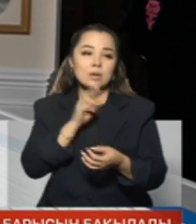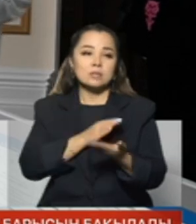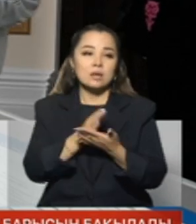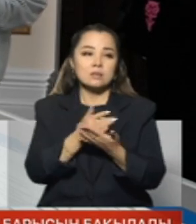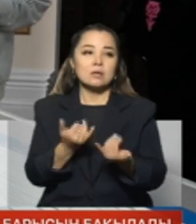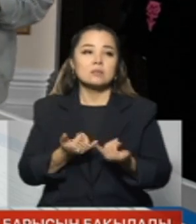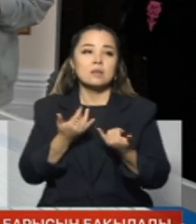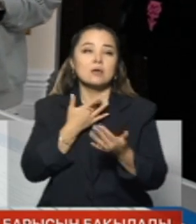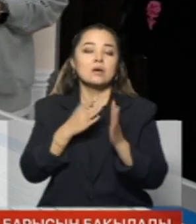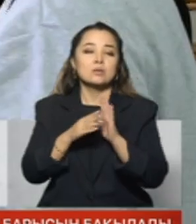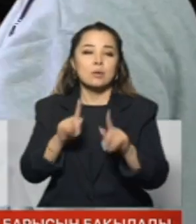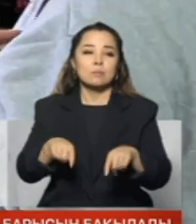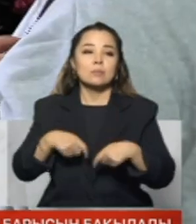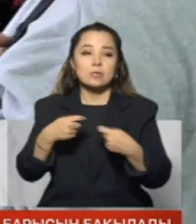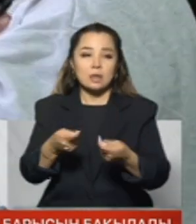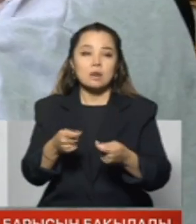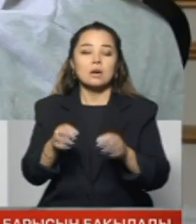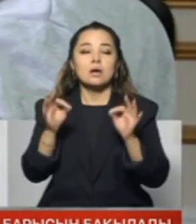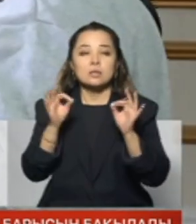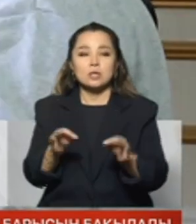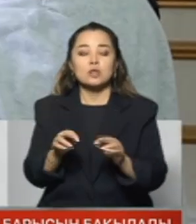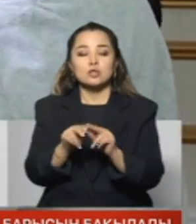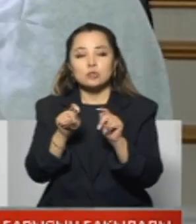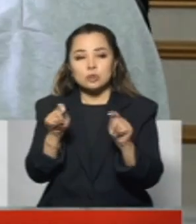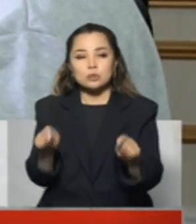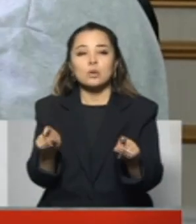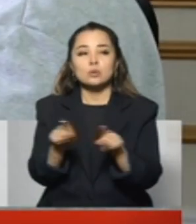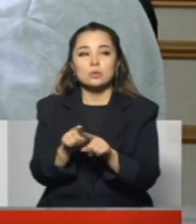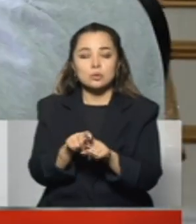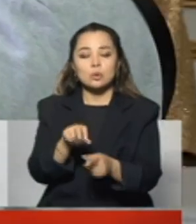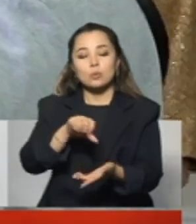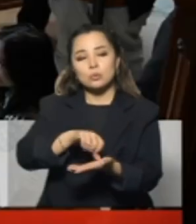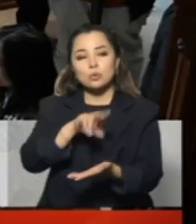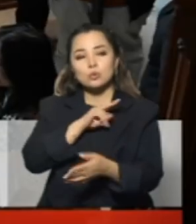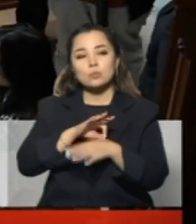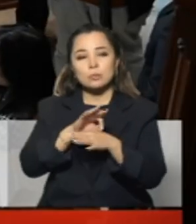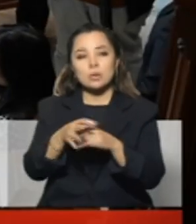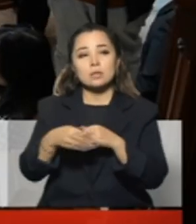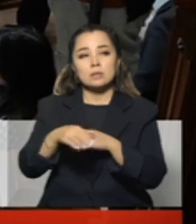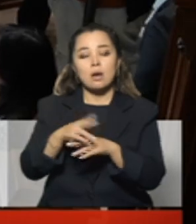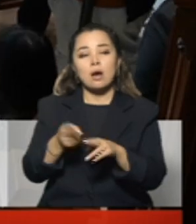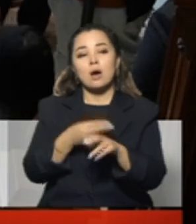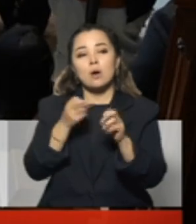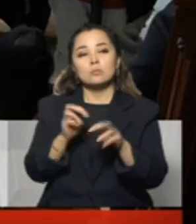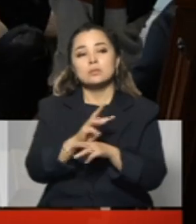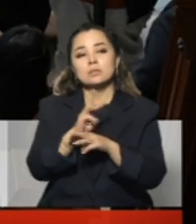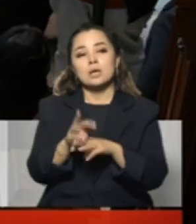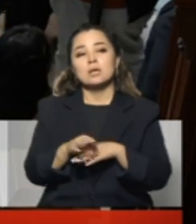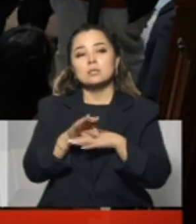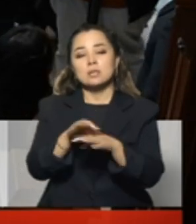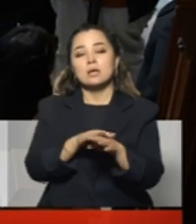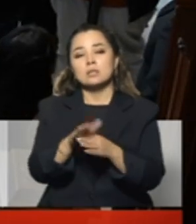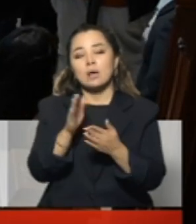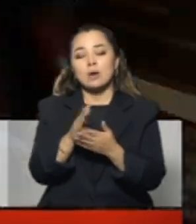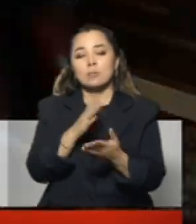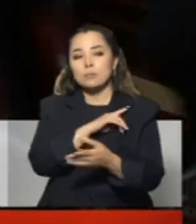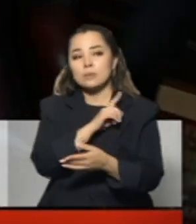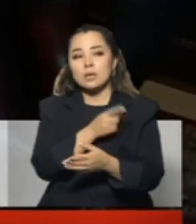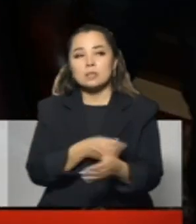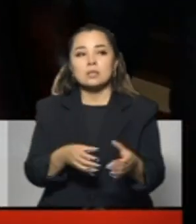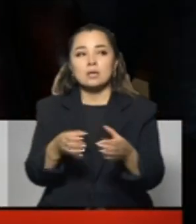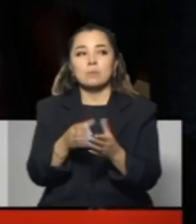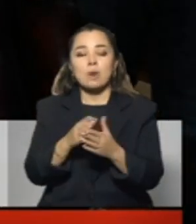дауыс беру процесінің ашықтығы мен әділдігін, учаскенің үздіксіз жұмысы мен жерлестердің қауіпсіздігін қамтамасыз ету үшін бар күшін